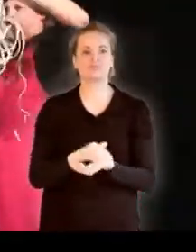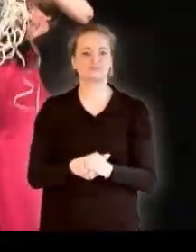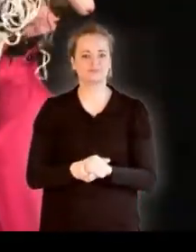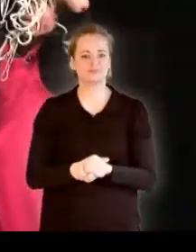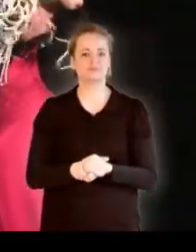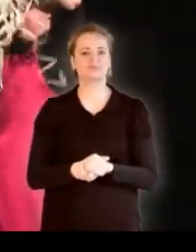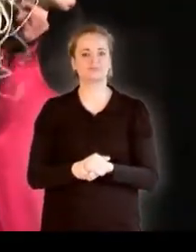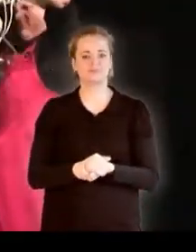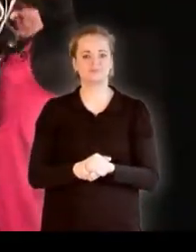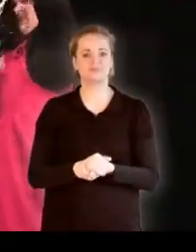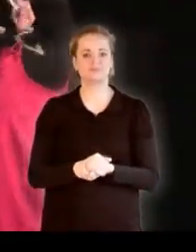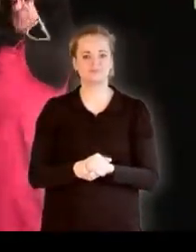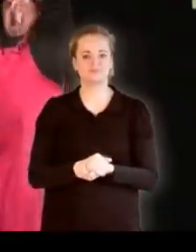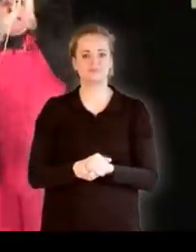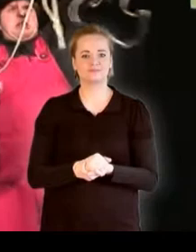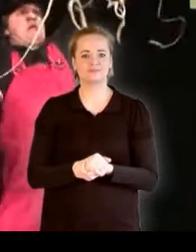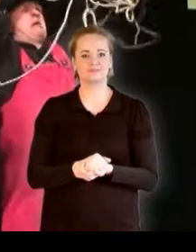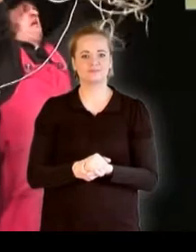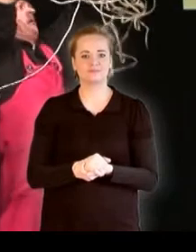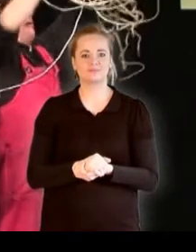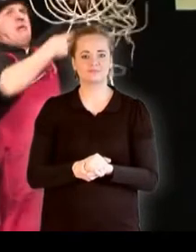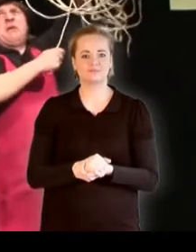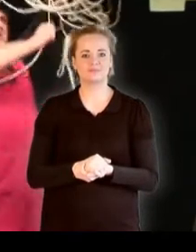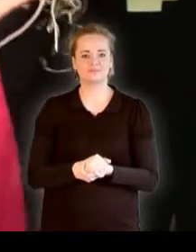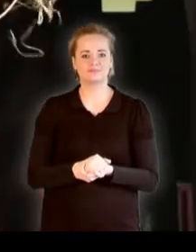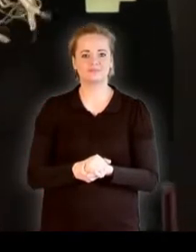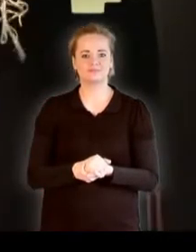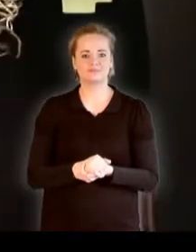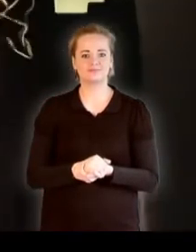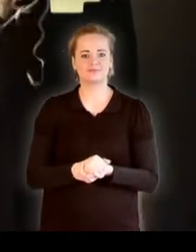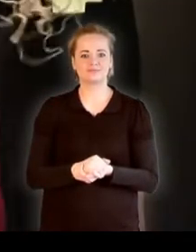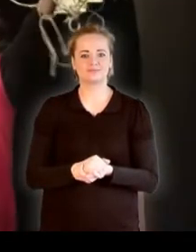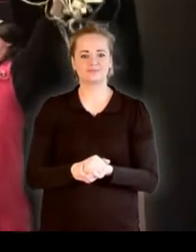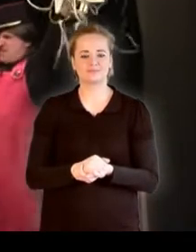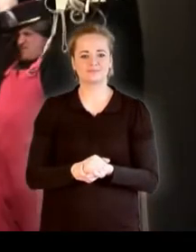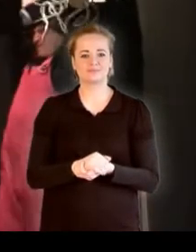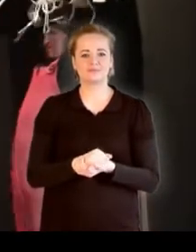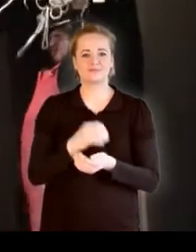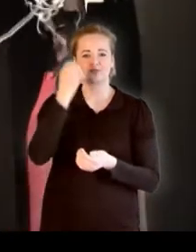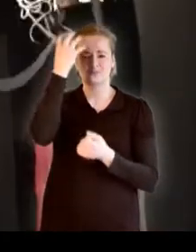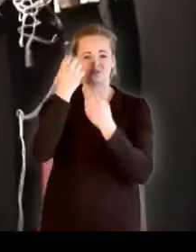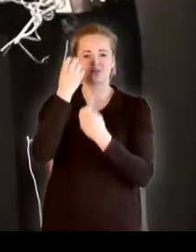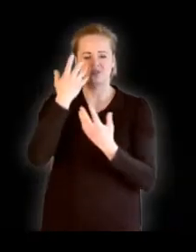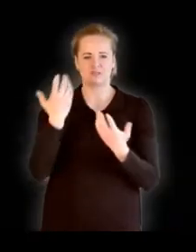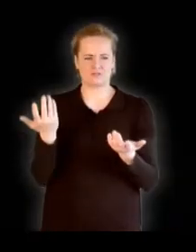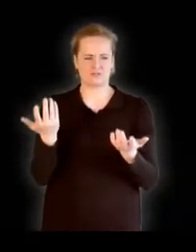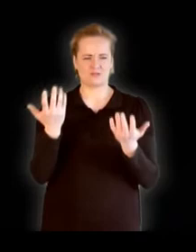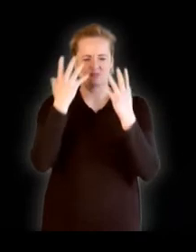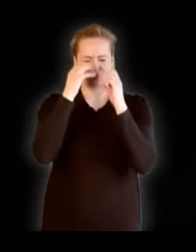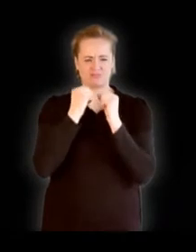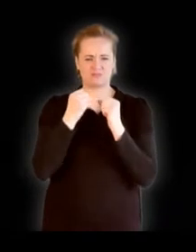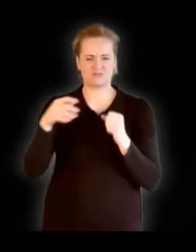darbą. Norint išardyti prietaisą, policininkui, žinoma, teko išjungti